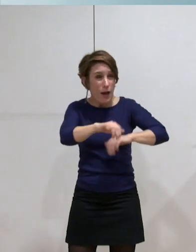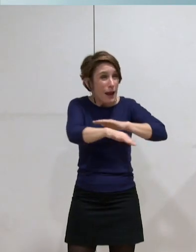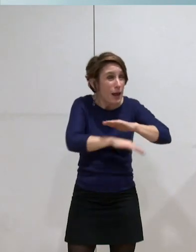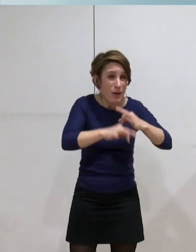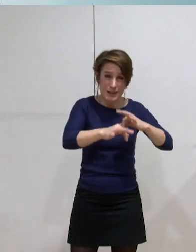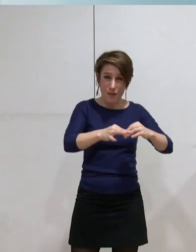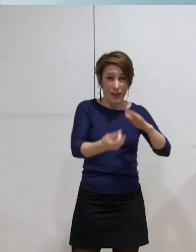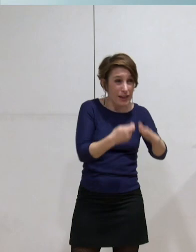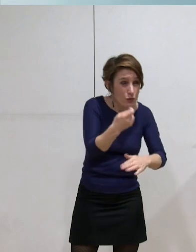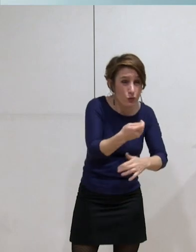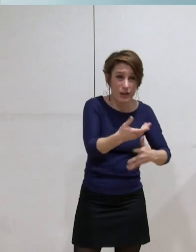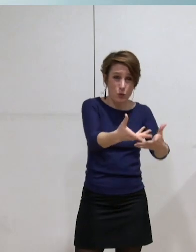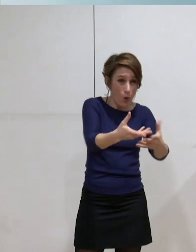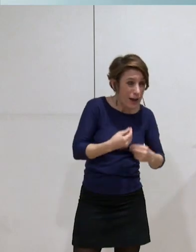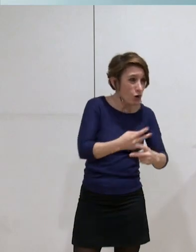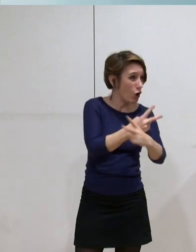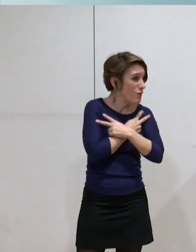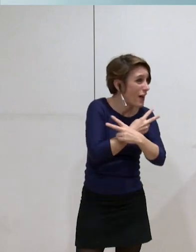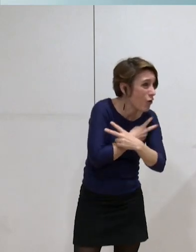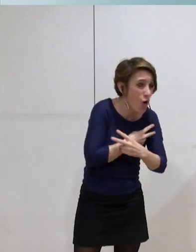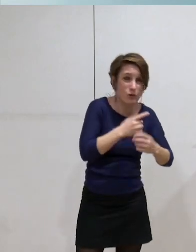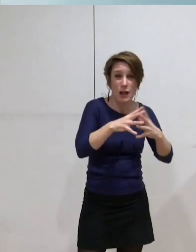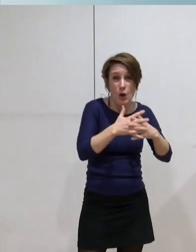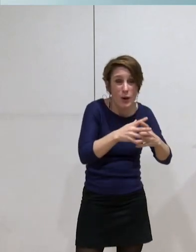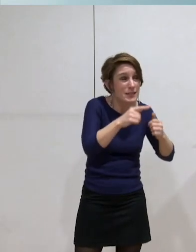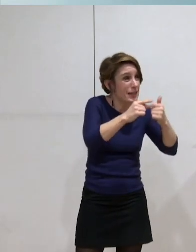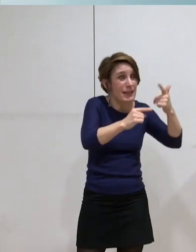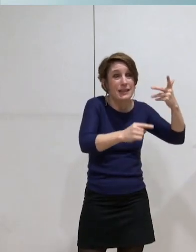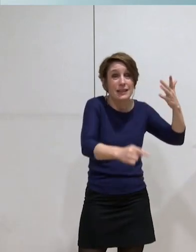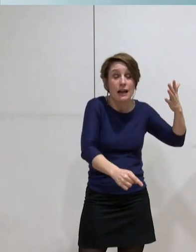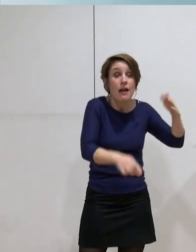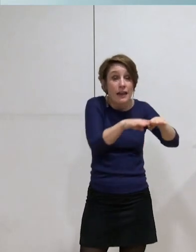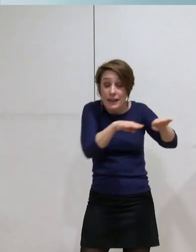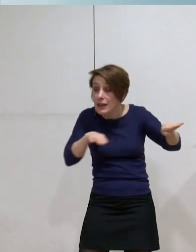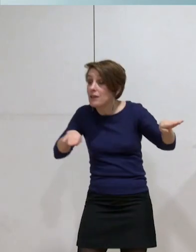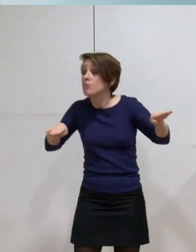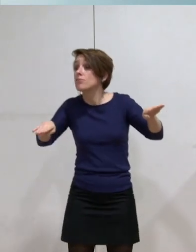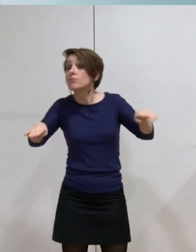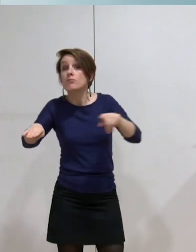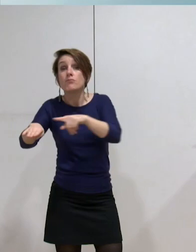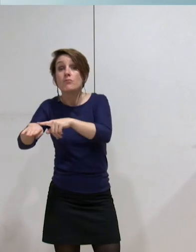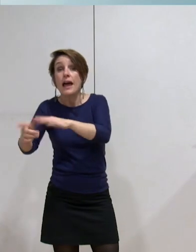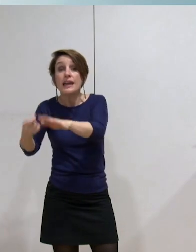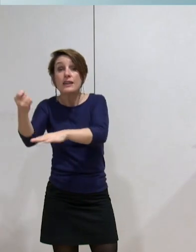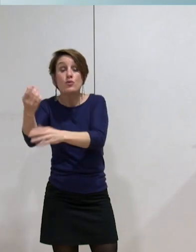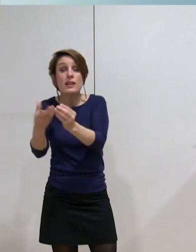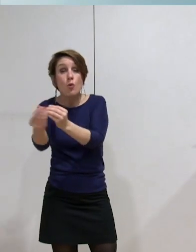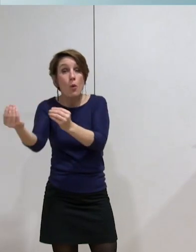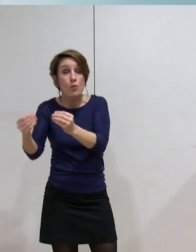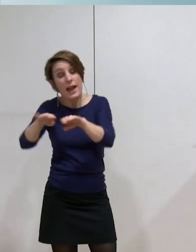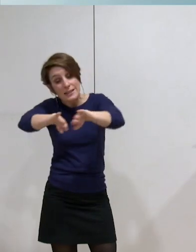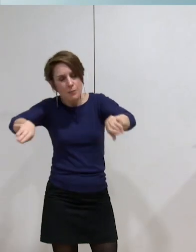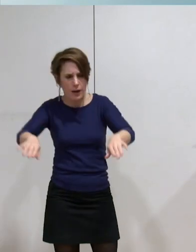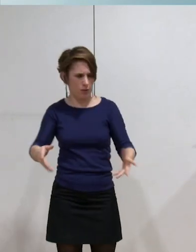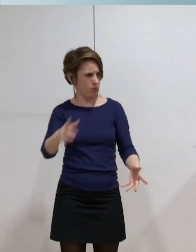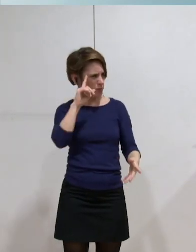d'accueil et de vacan et de tout ce que vous voulez et à côté de ça je sais pas très bien où d'ailleurs il y aurait l'éducation populaire il y